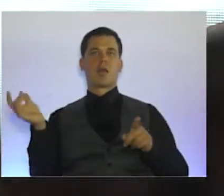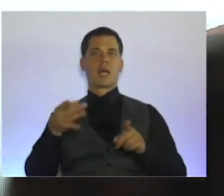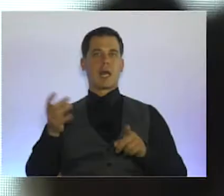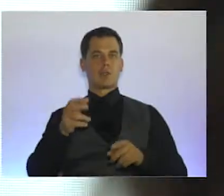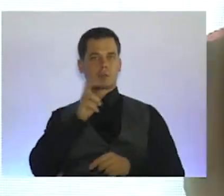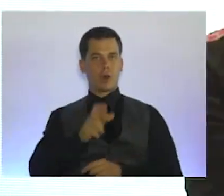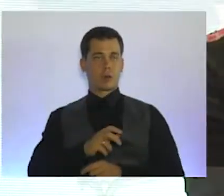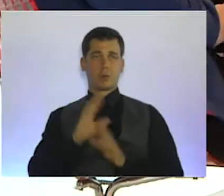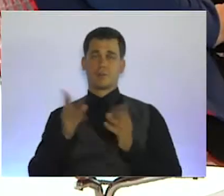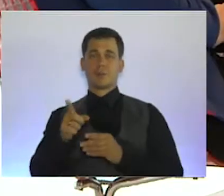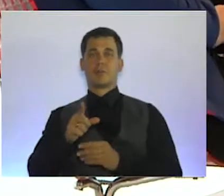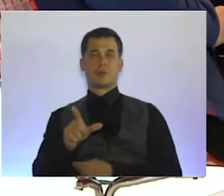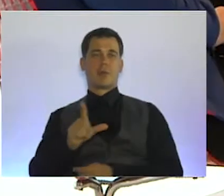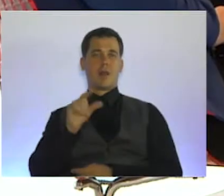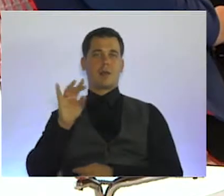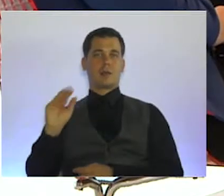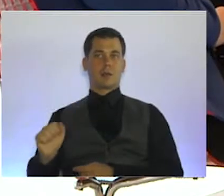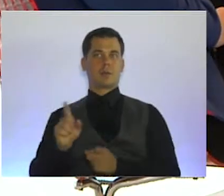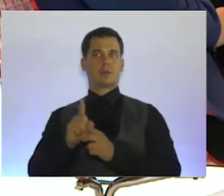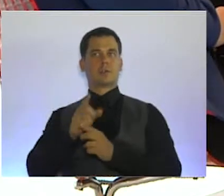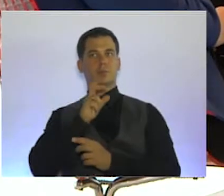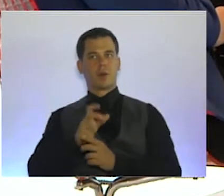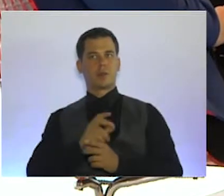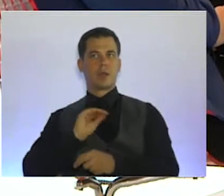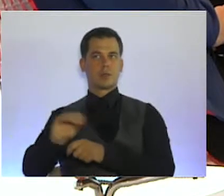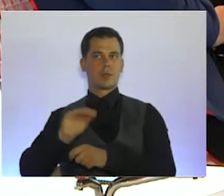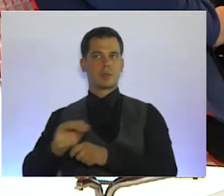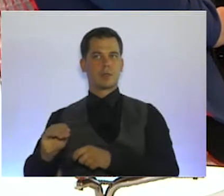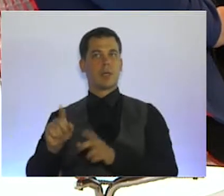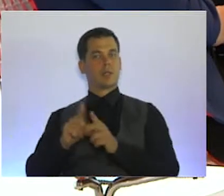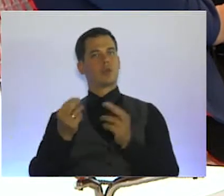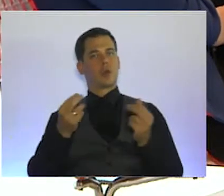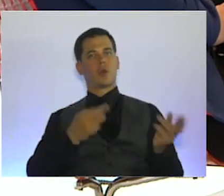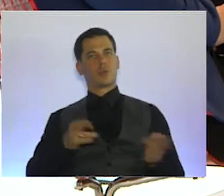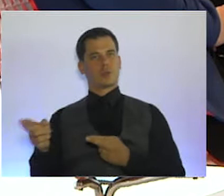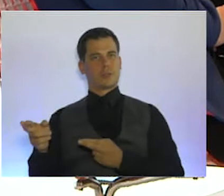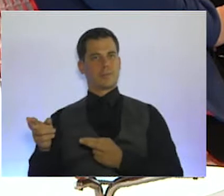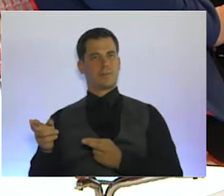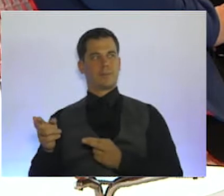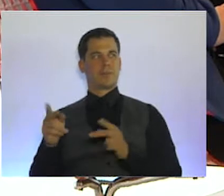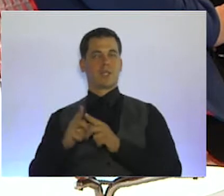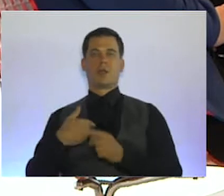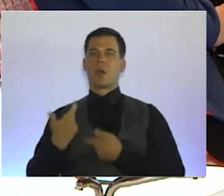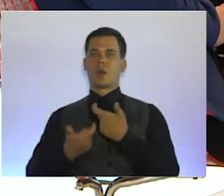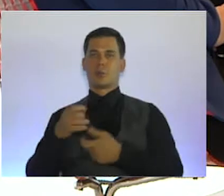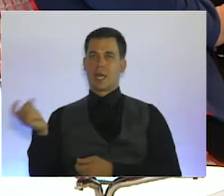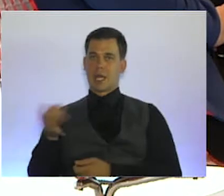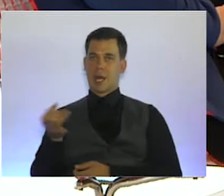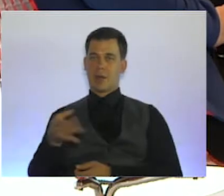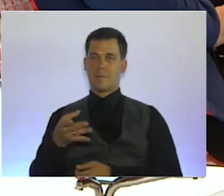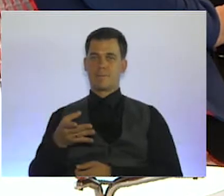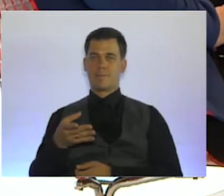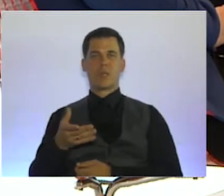to wszystko pojawia się też w grach edukacyjnych. Tylko w tym jest to, co różni to, co my robimy od tego typu